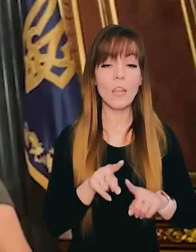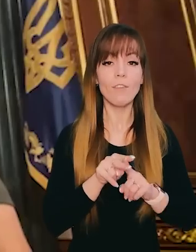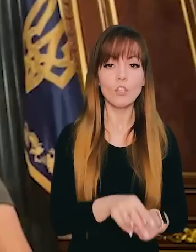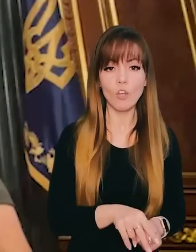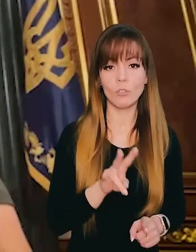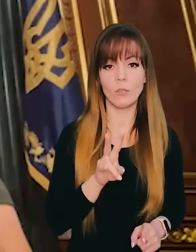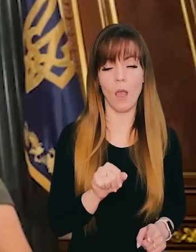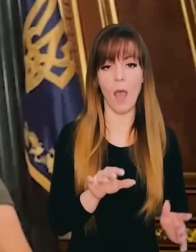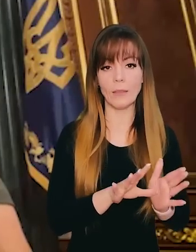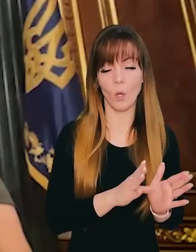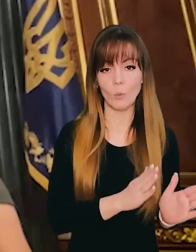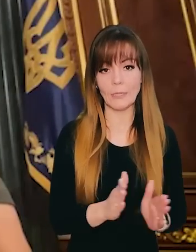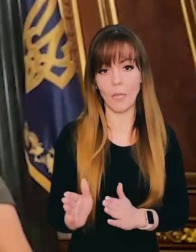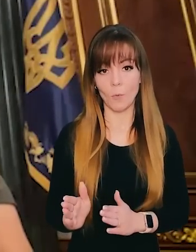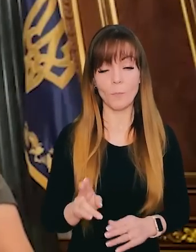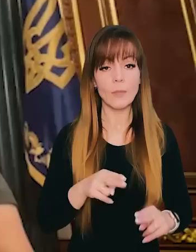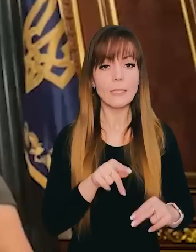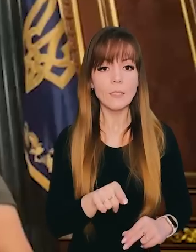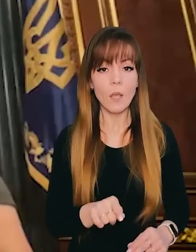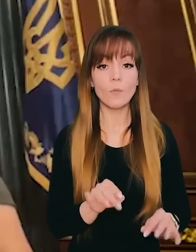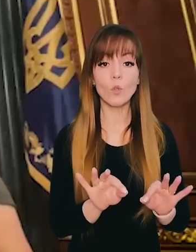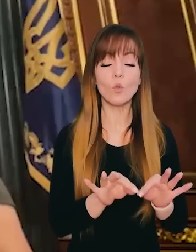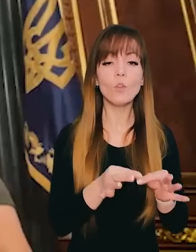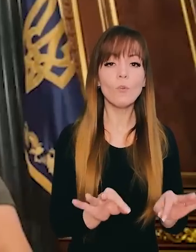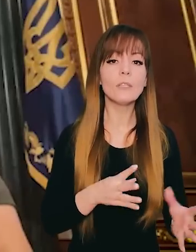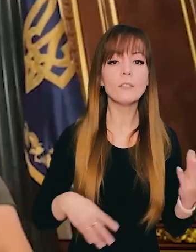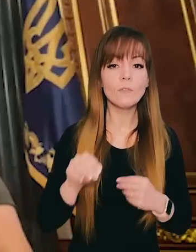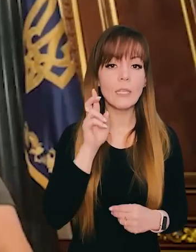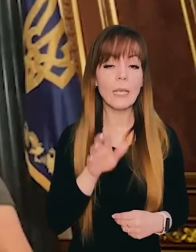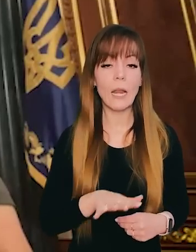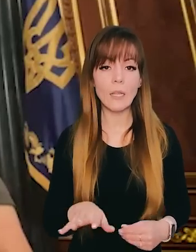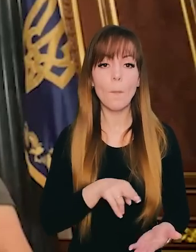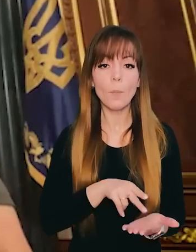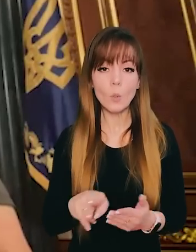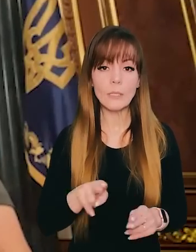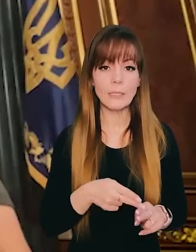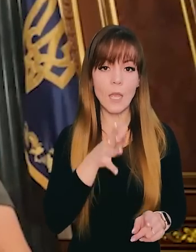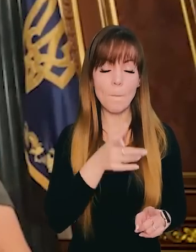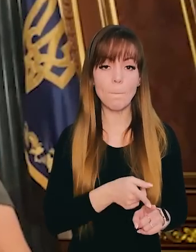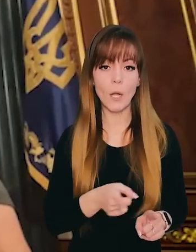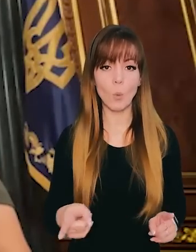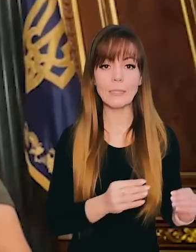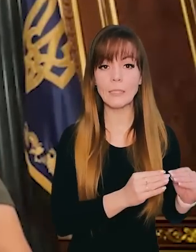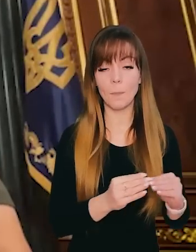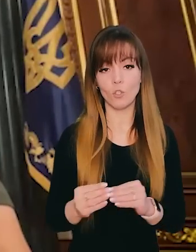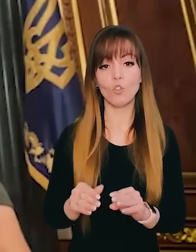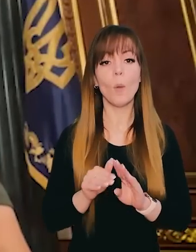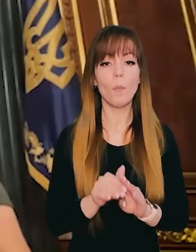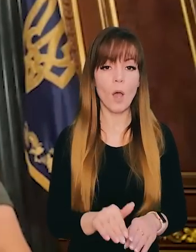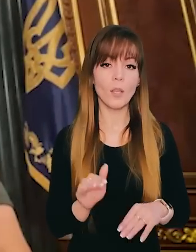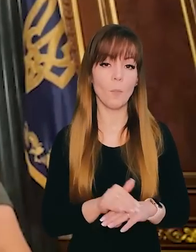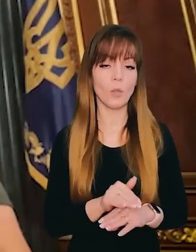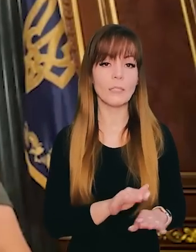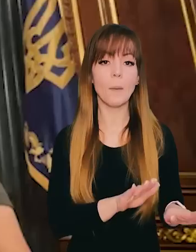навантаження на енергосистему це дозволить в цій країні пройти цей період стабільніший